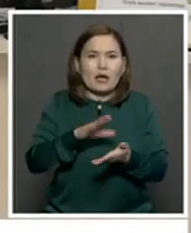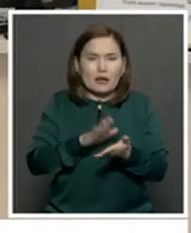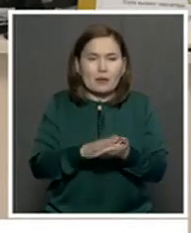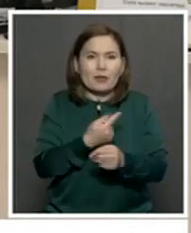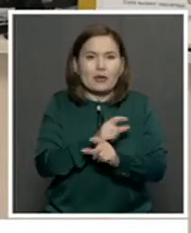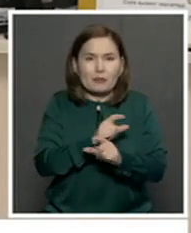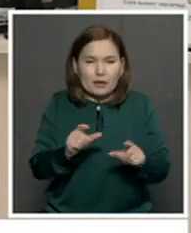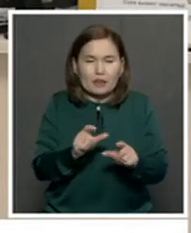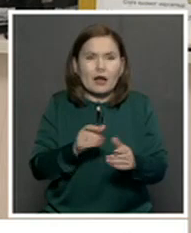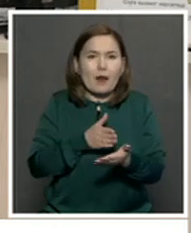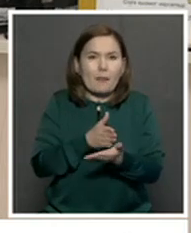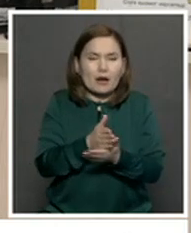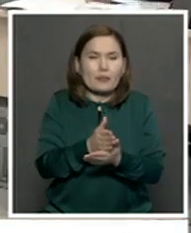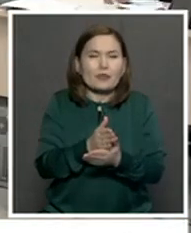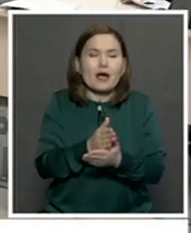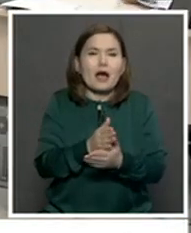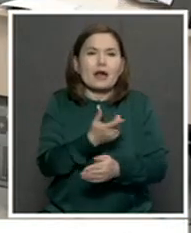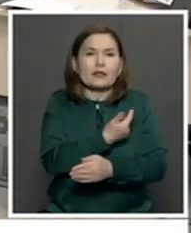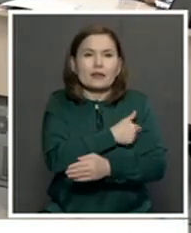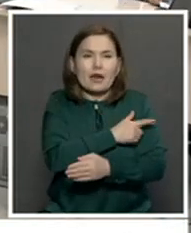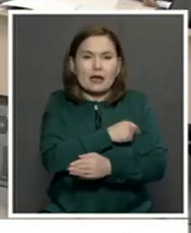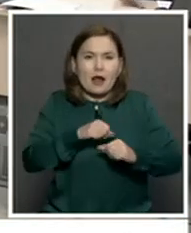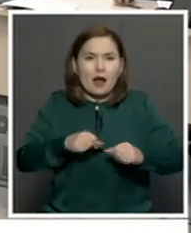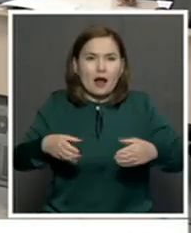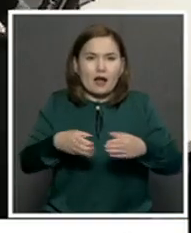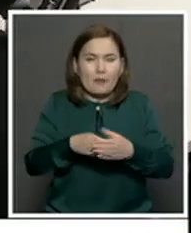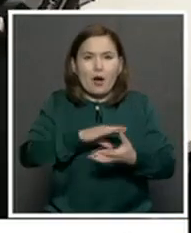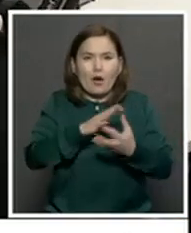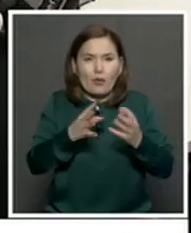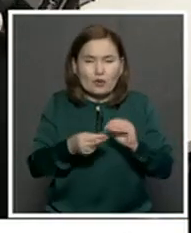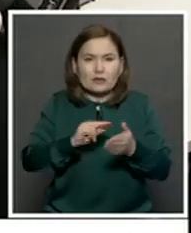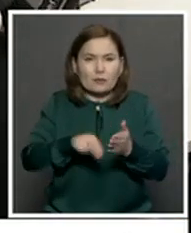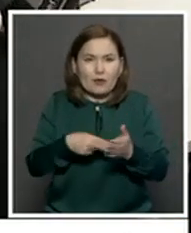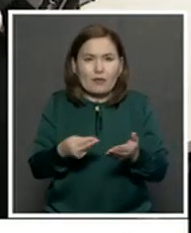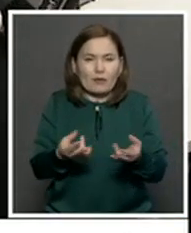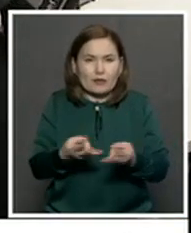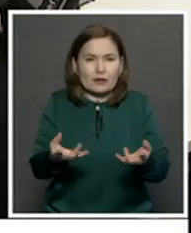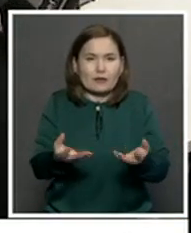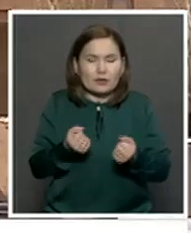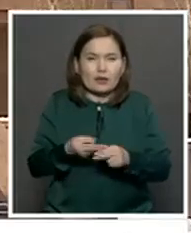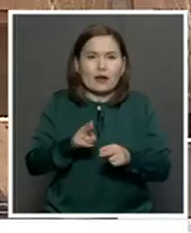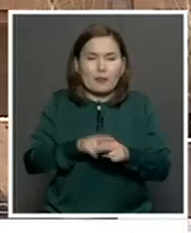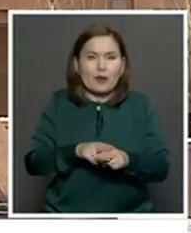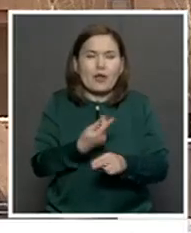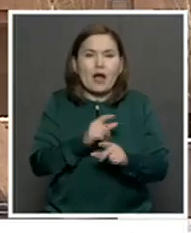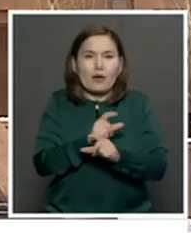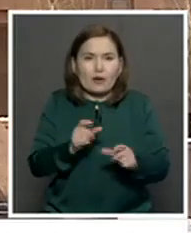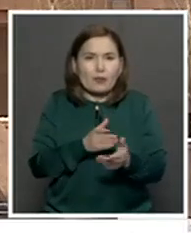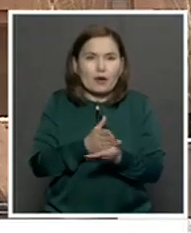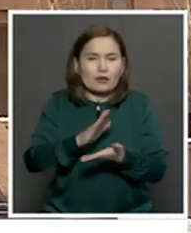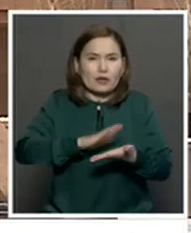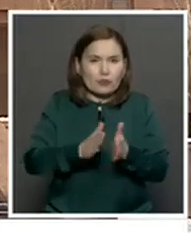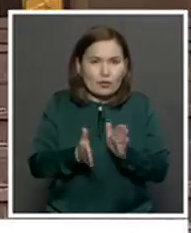емханаға барып, дәрігерлерден құрылған арнайы комиссияның қорытындысын алу шарт. Бұдан әрі емделетін мекемеге барып, шарт жасасу